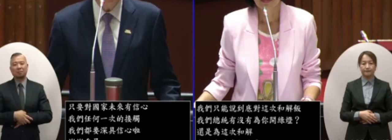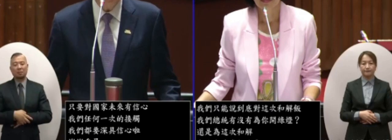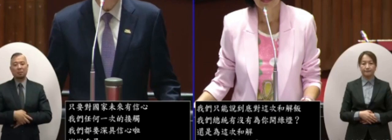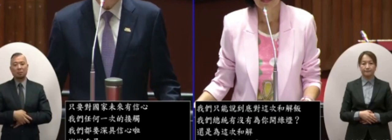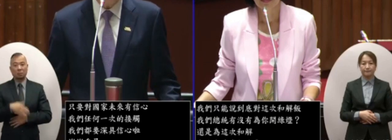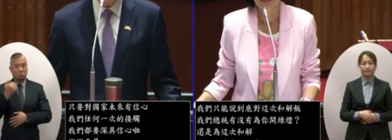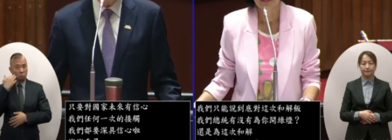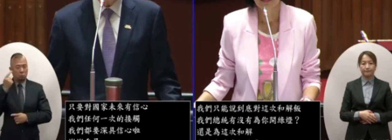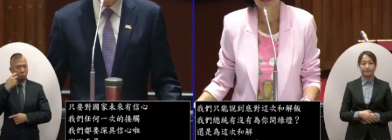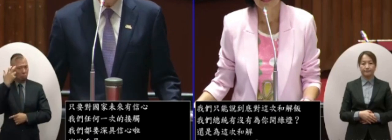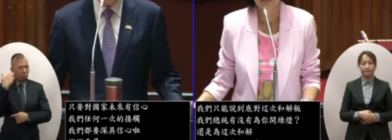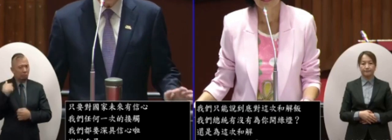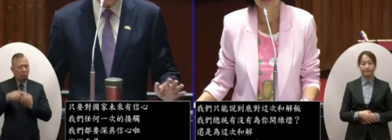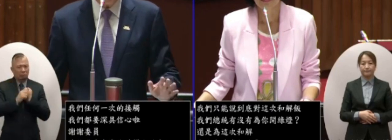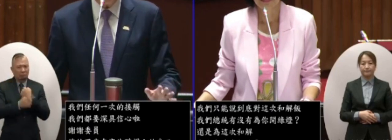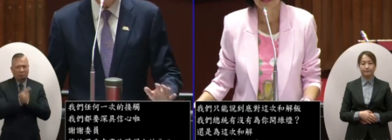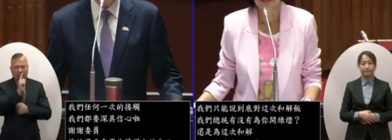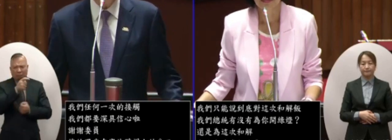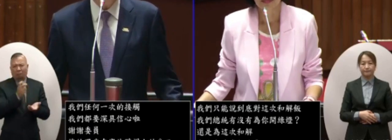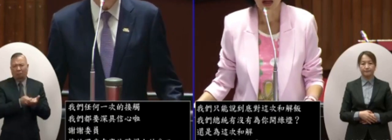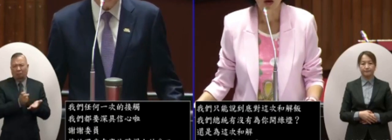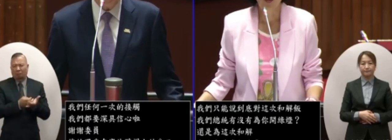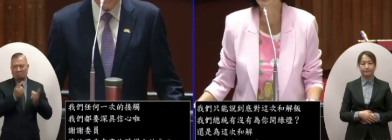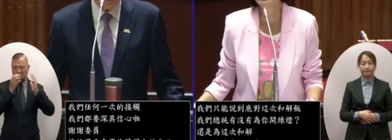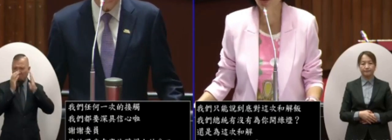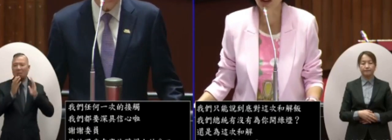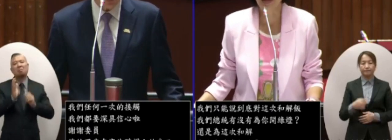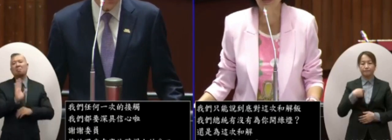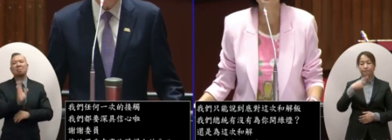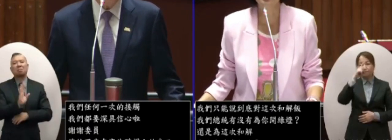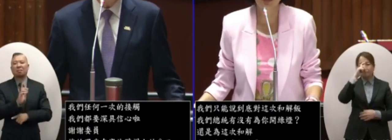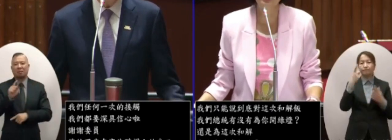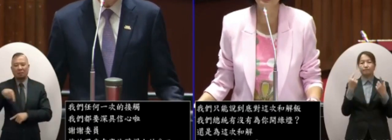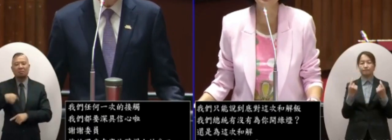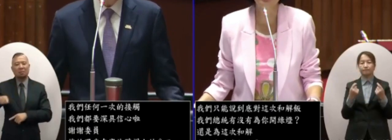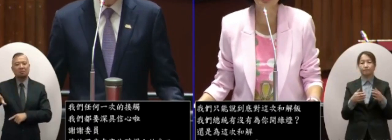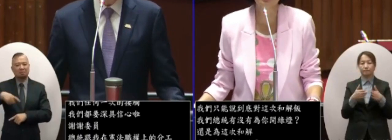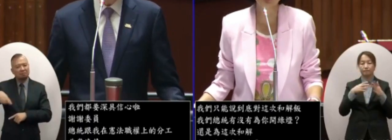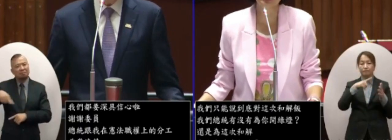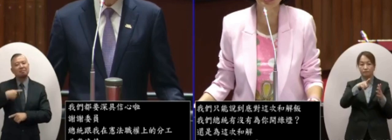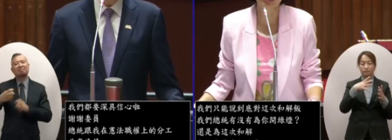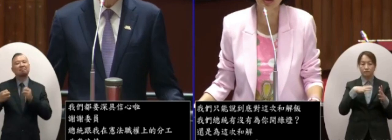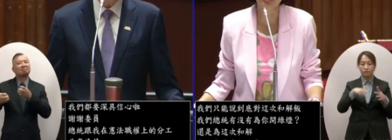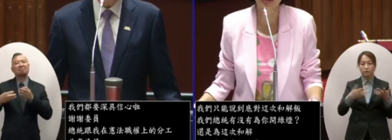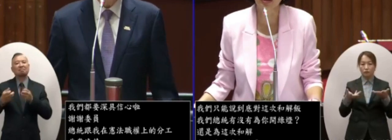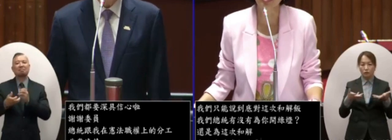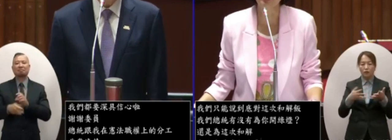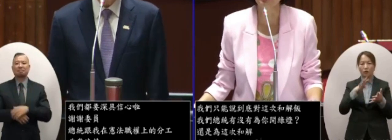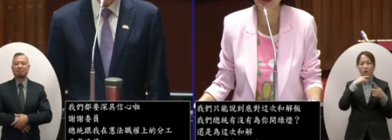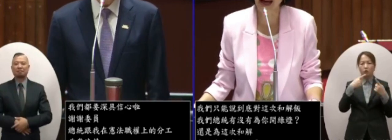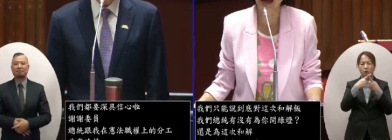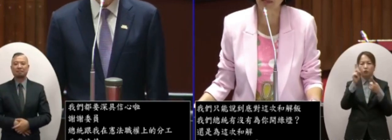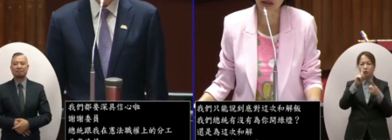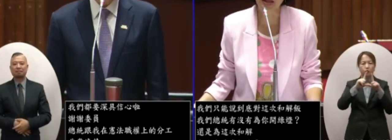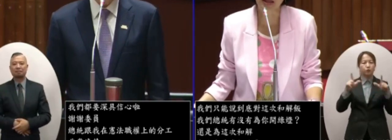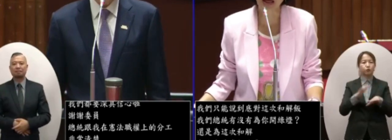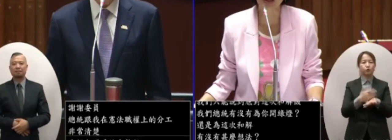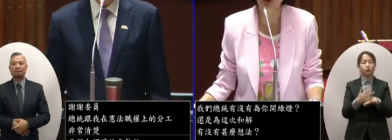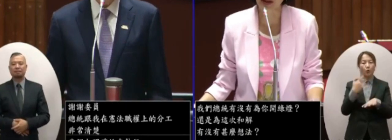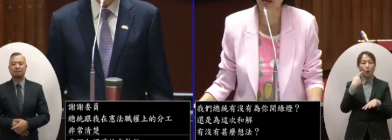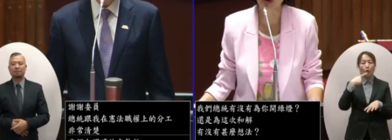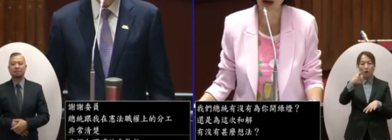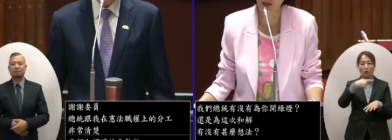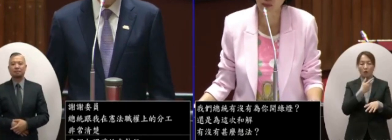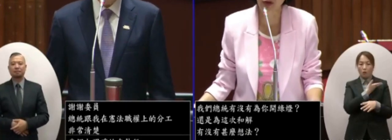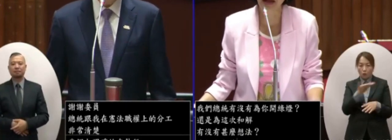层级，我们可以在两院之间来协调。 我们也期待了，而且院长你也知道，这个问题症结其实没有那么大了。彼此各退一步的话，我们就